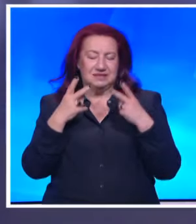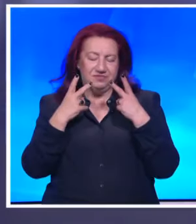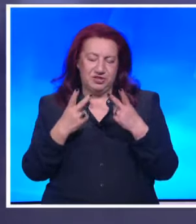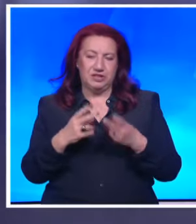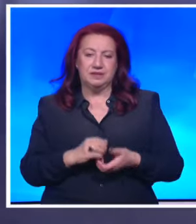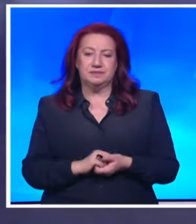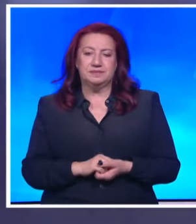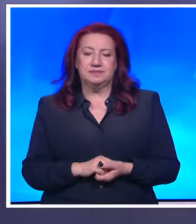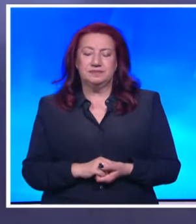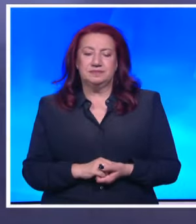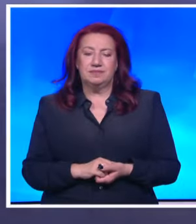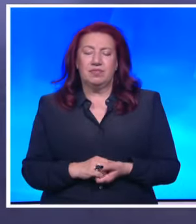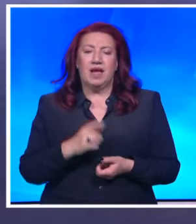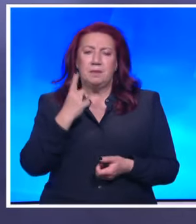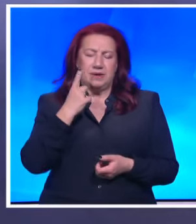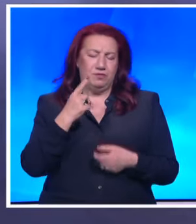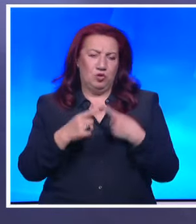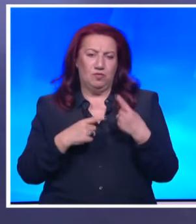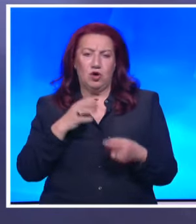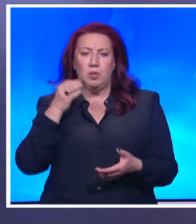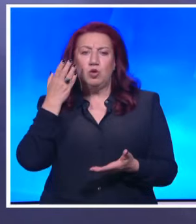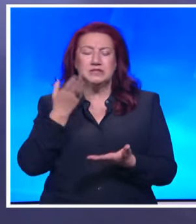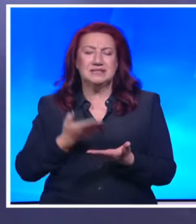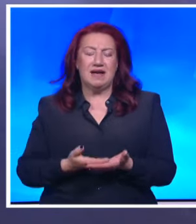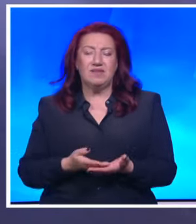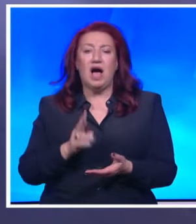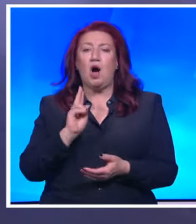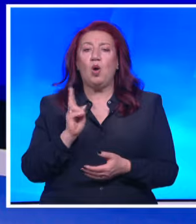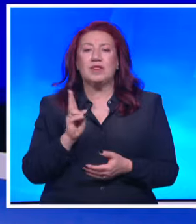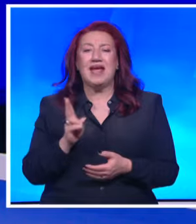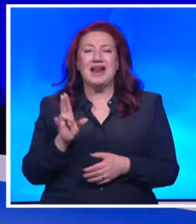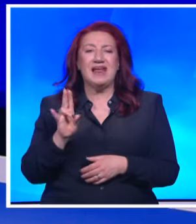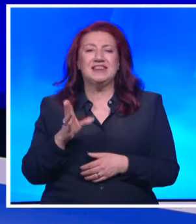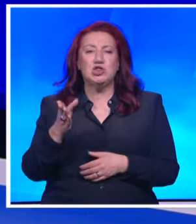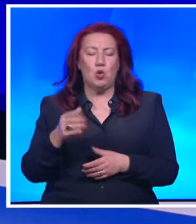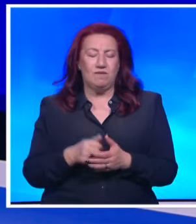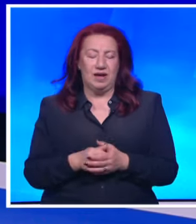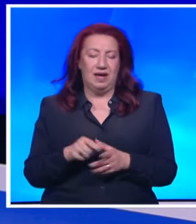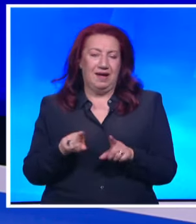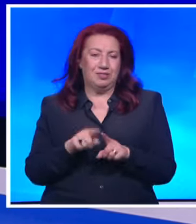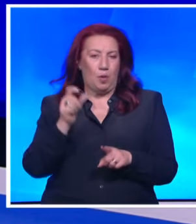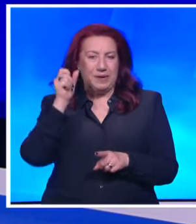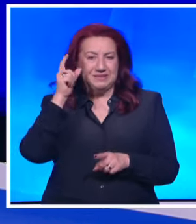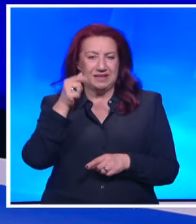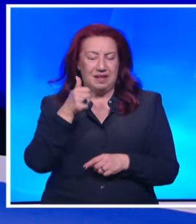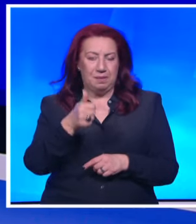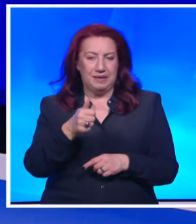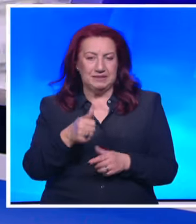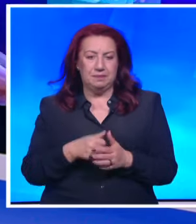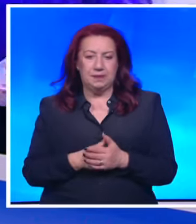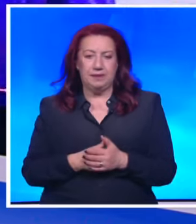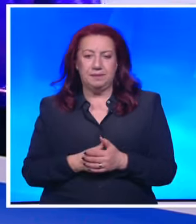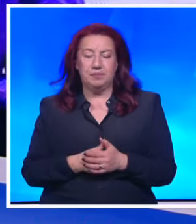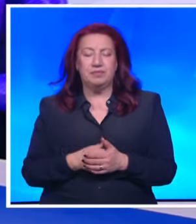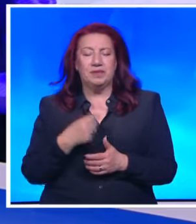минути. Но първо към оставката на Корнелия Нинова като председател на БСП. Десислава Ризова работи по темата за втората